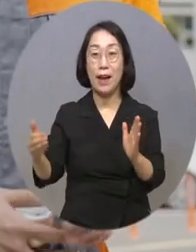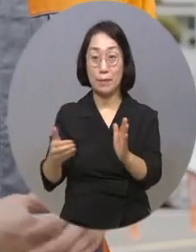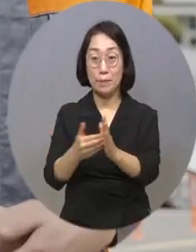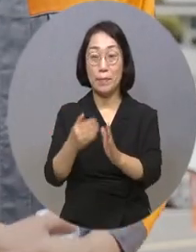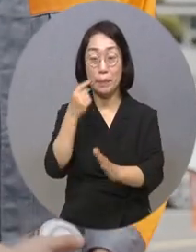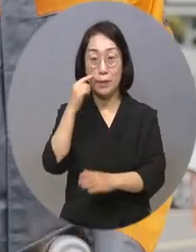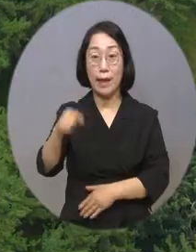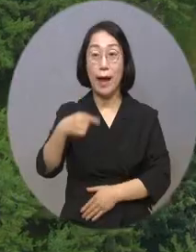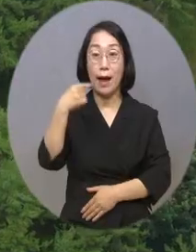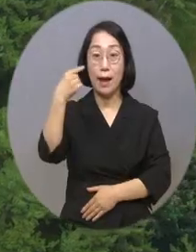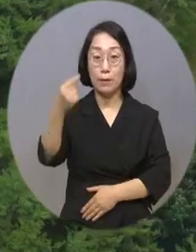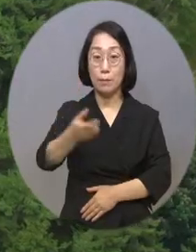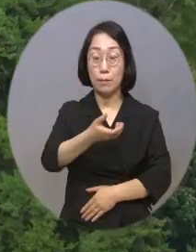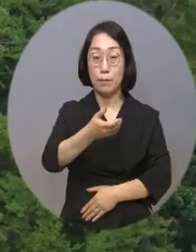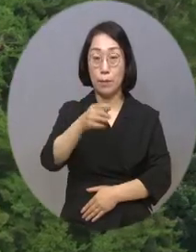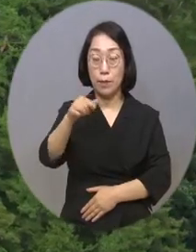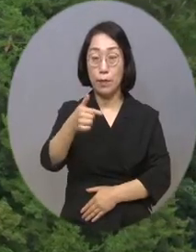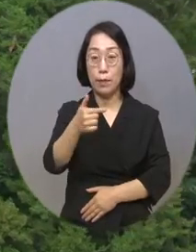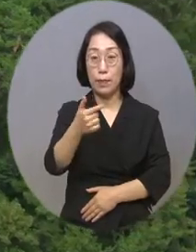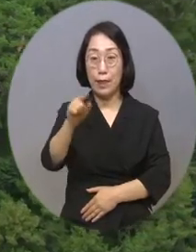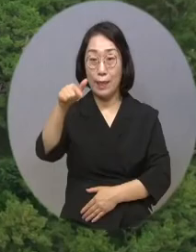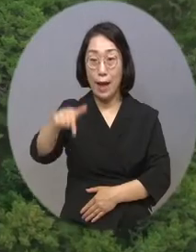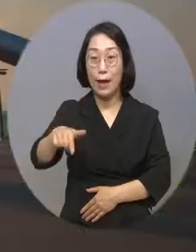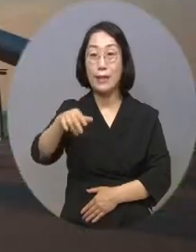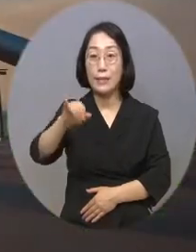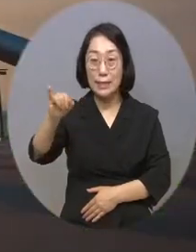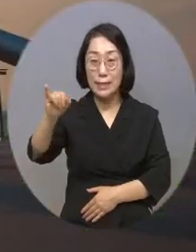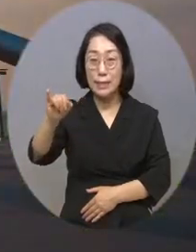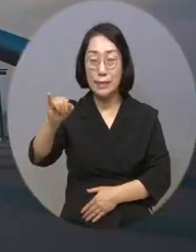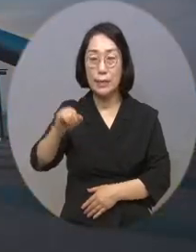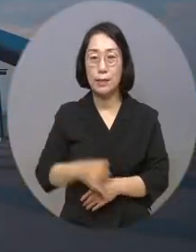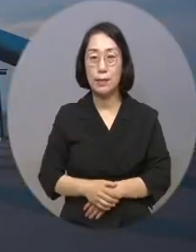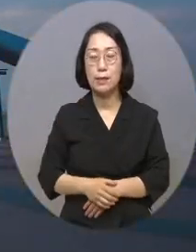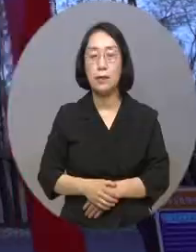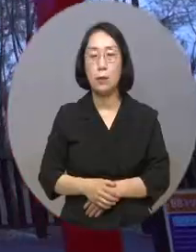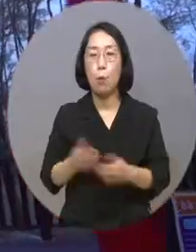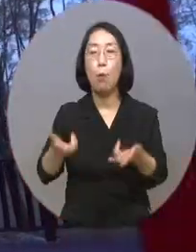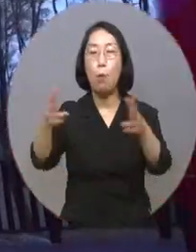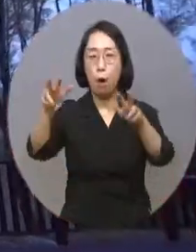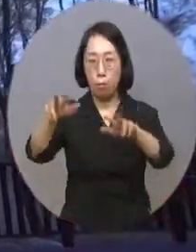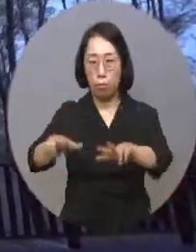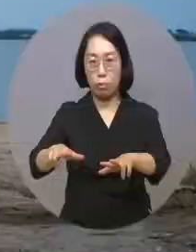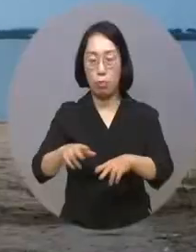저희 다음으로 가게 될 곳이 아까 부군수님께서 말씀하셨던 낚시공원.